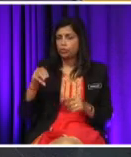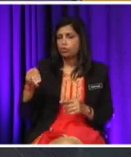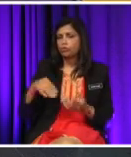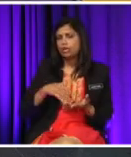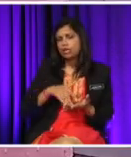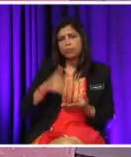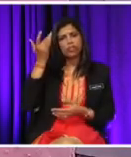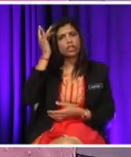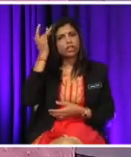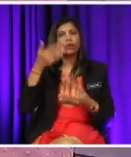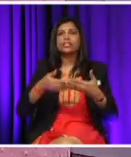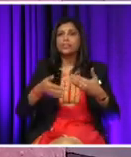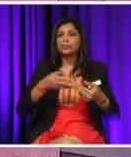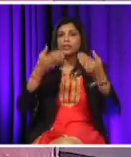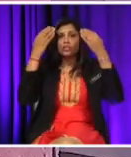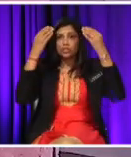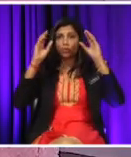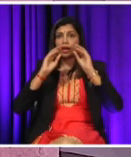yang pertama